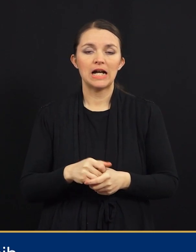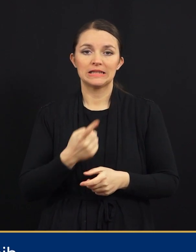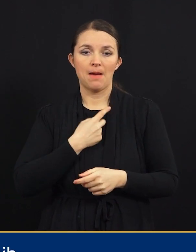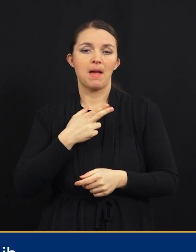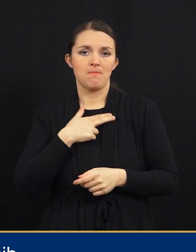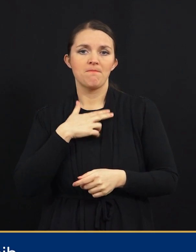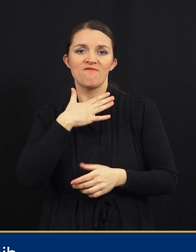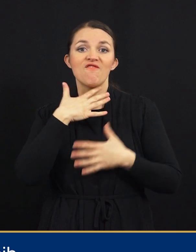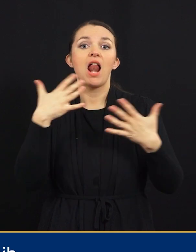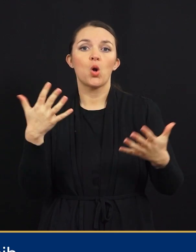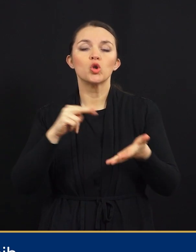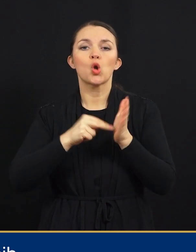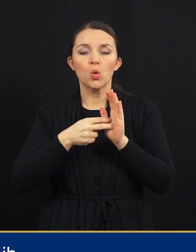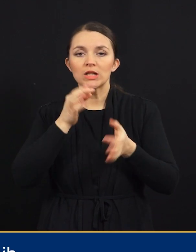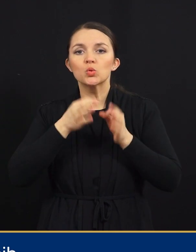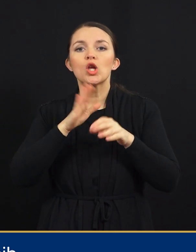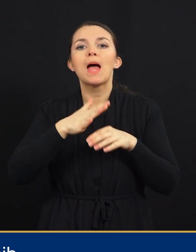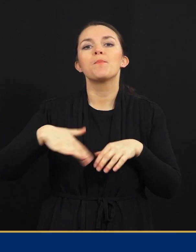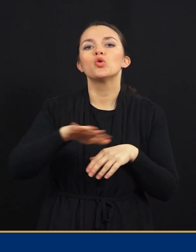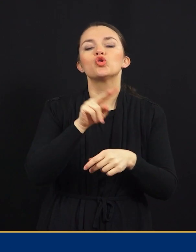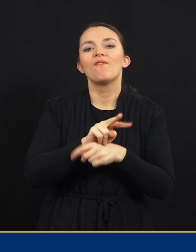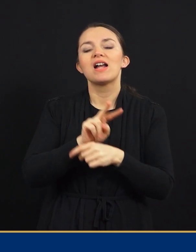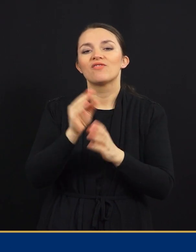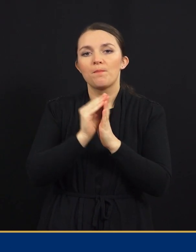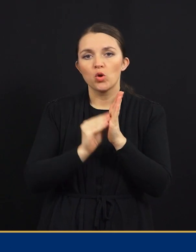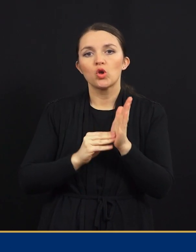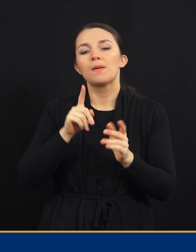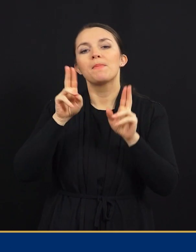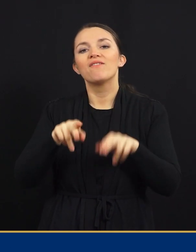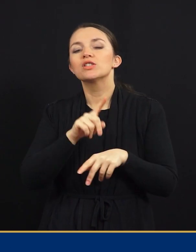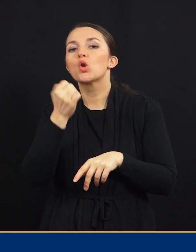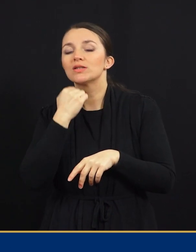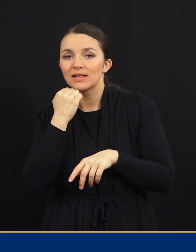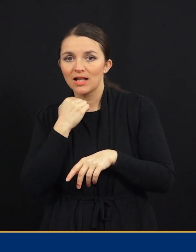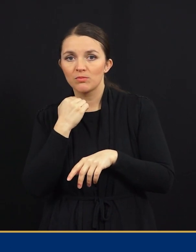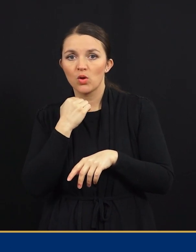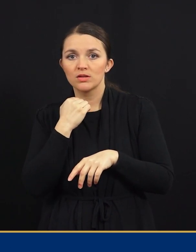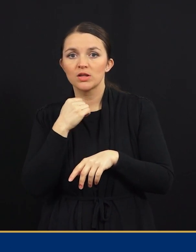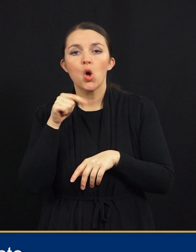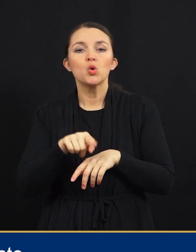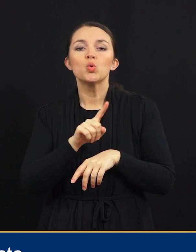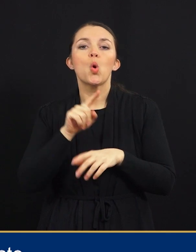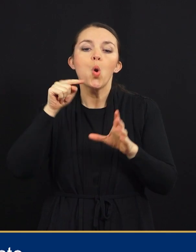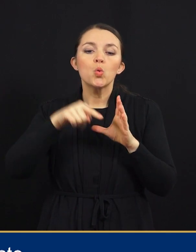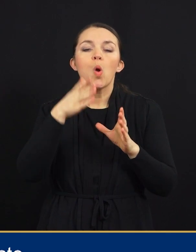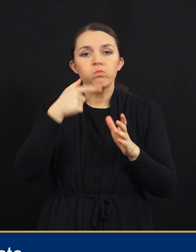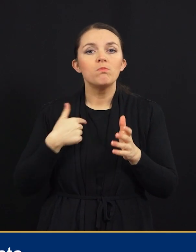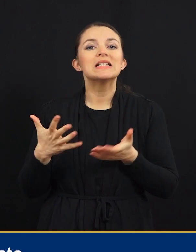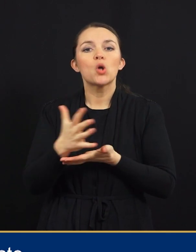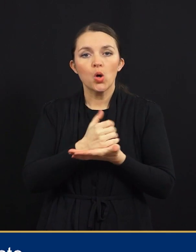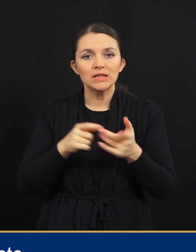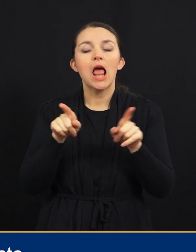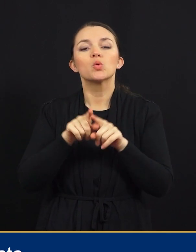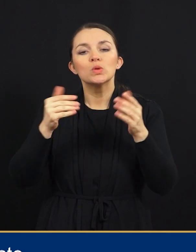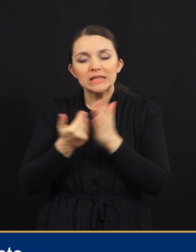Sama imam veliko strokovnih izkušenj na področju varstva podatkov in pravice do zasebnosti. To nišo bom izkoristila